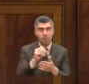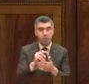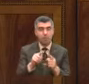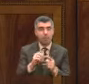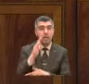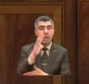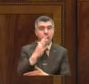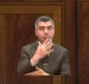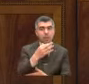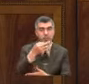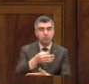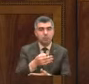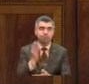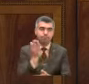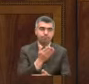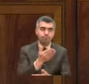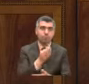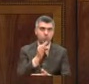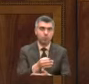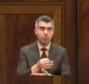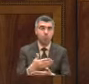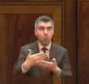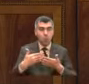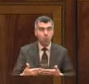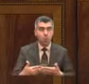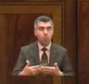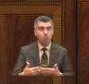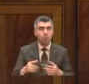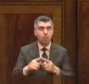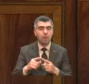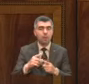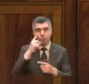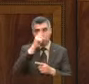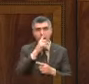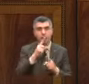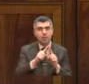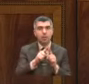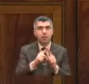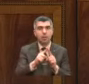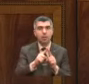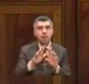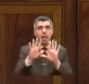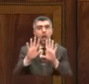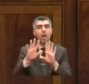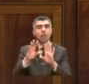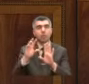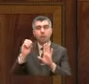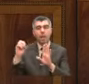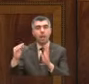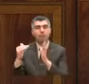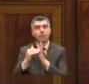اللي تكلمتوا عليها فعلا وقع فيها واحد. الان كاين واحد التحول، غابه المغرب المخطط الجديد هو انه عشرات الالاف غتزرع